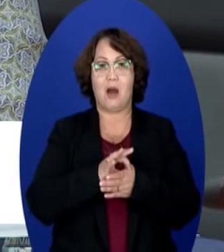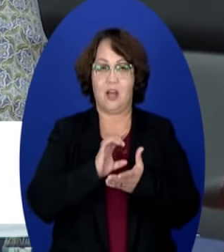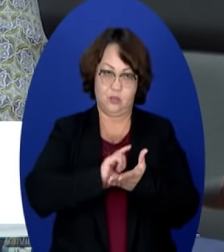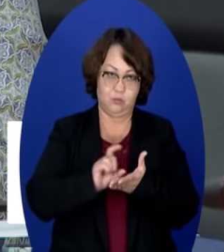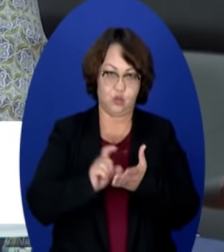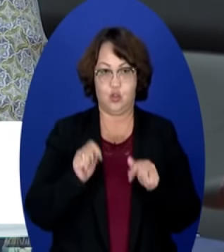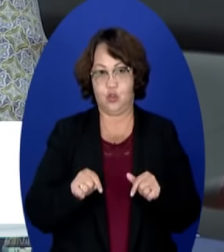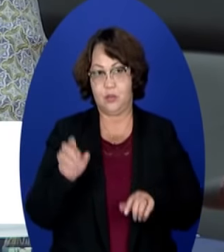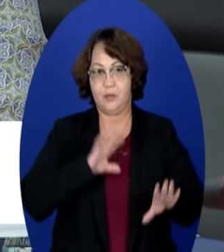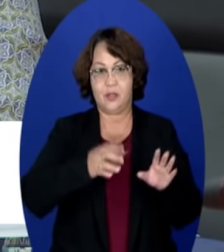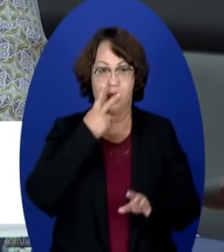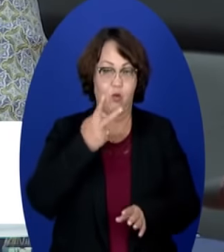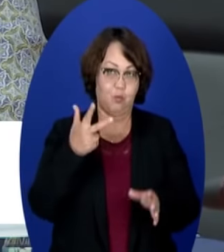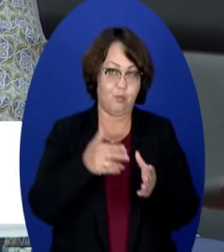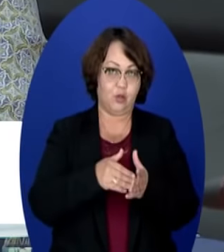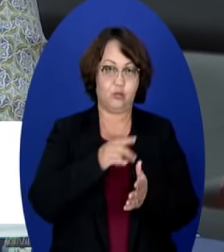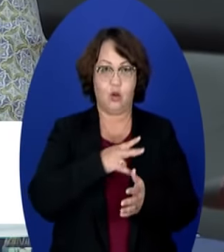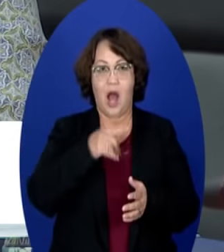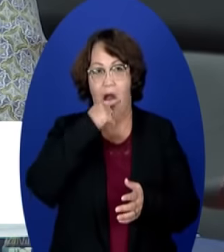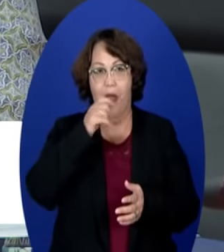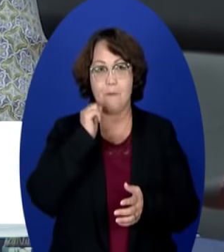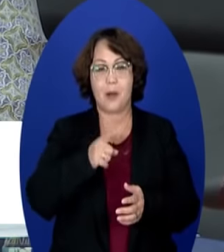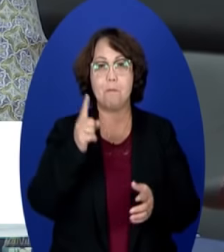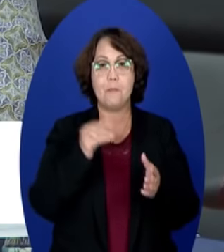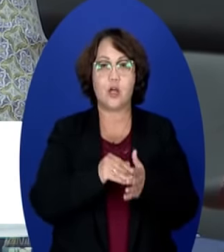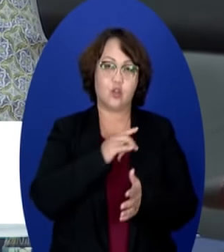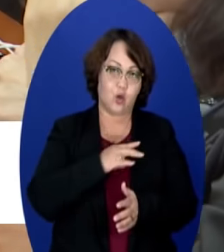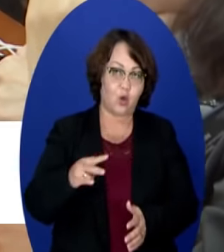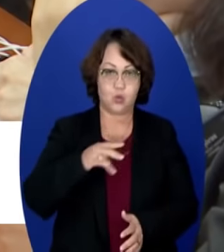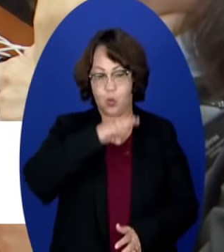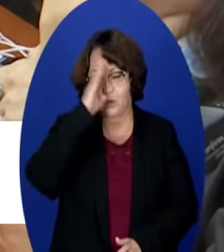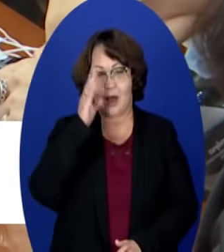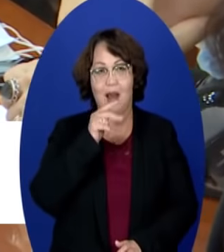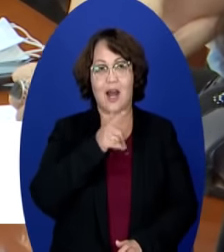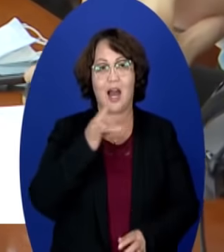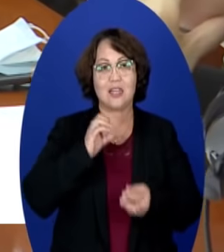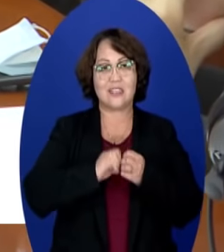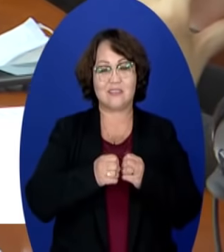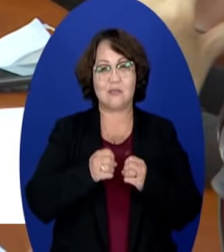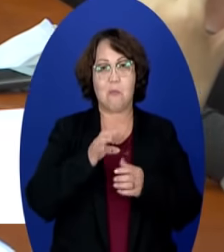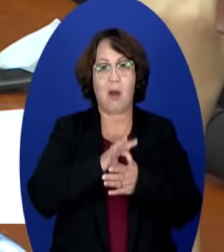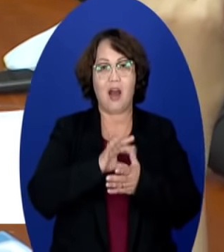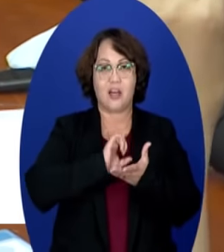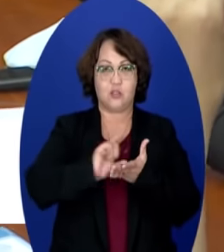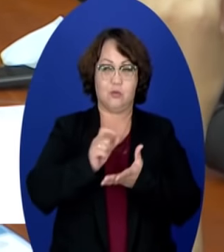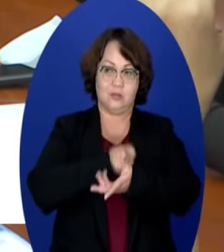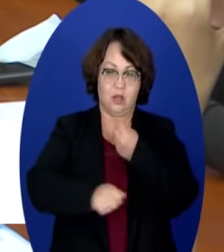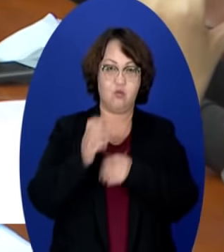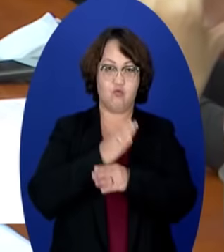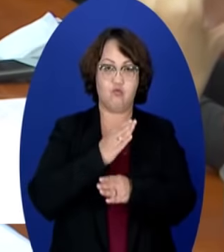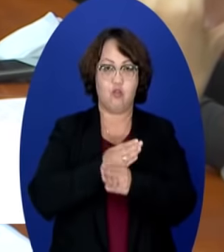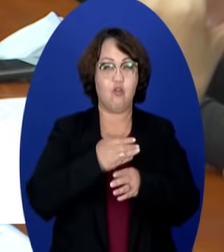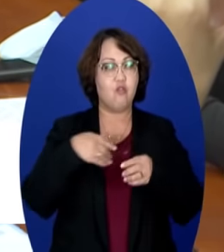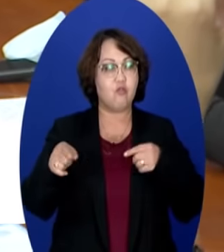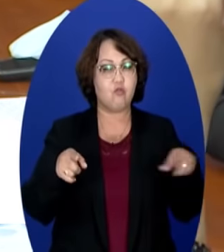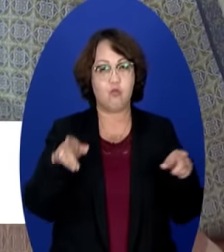Харин өнөөдрийн байдлаар 30,000 тонн адууны мах, 1,000 тонн дулааны аргаар боловсруулсан мах экспортлоод байна. Цаашдаа хөрш орнууд руу экспортлж